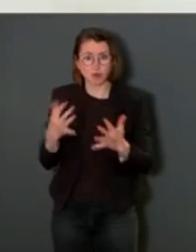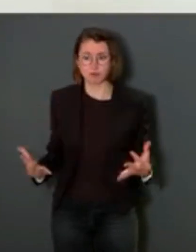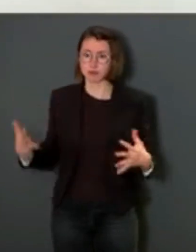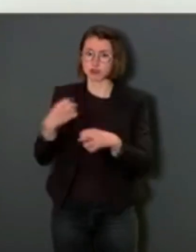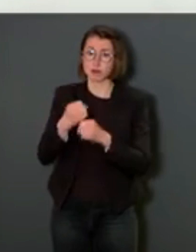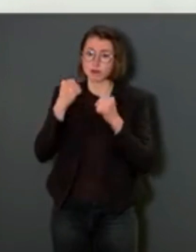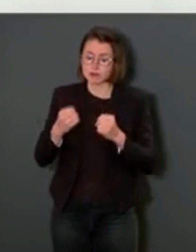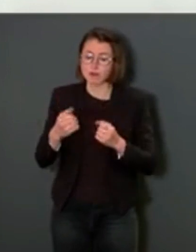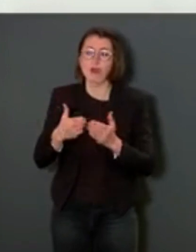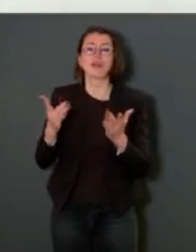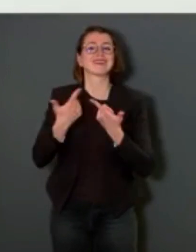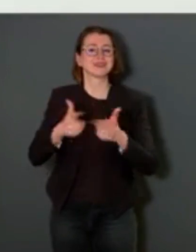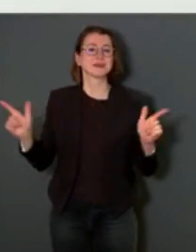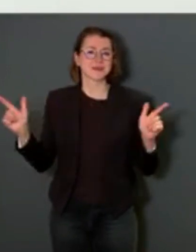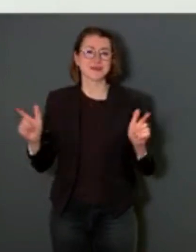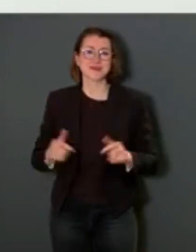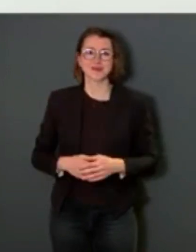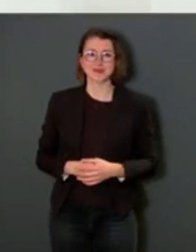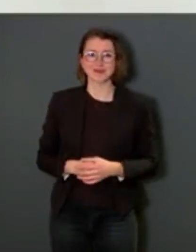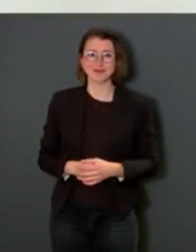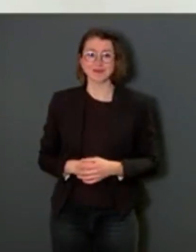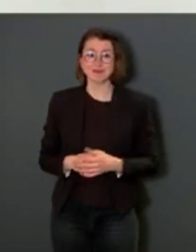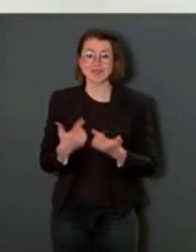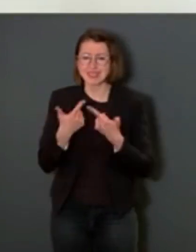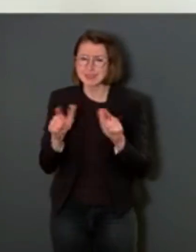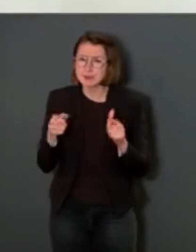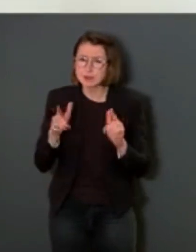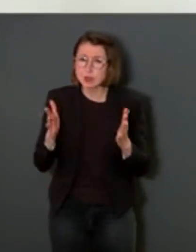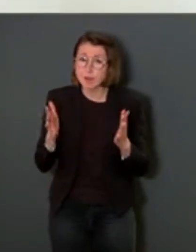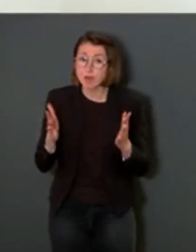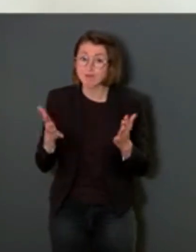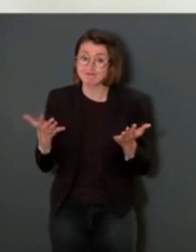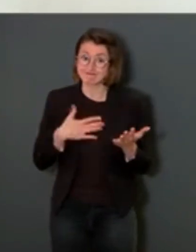devons ensemble franchir ces derniers obstacles. Ce